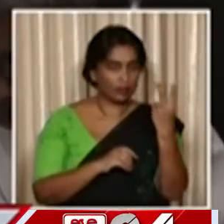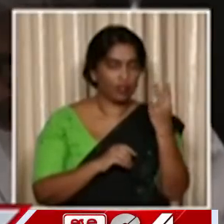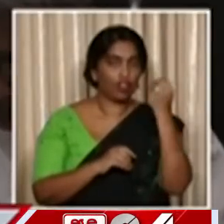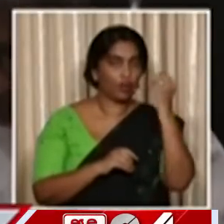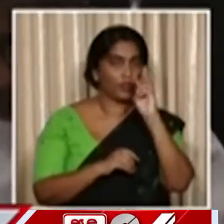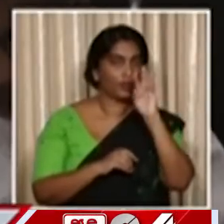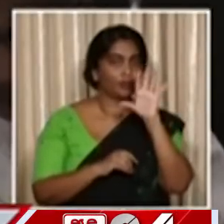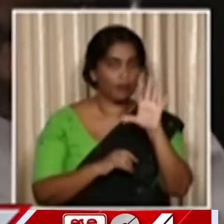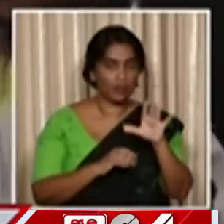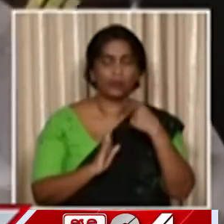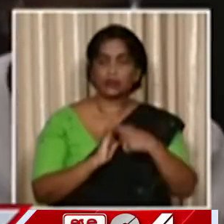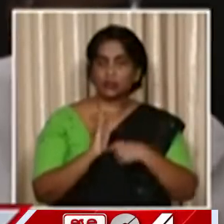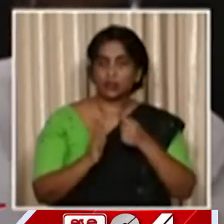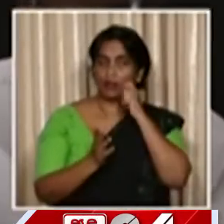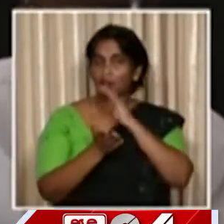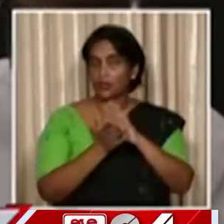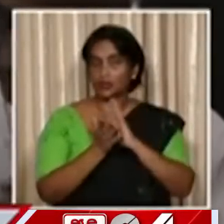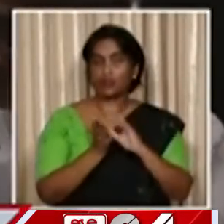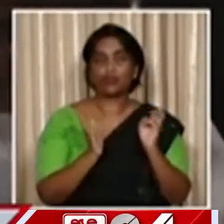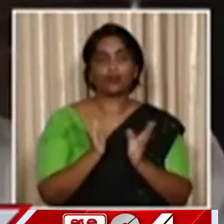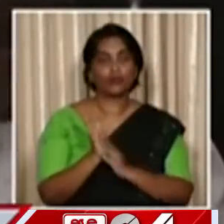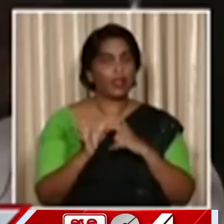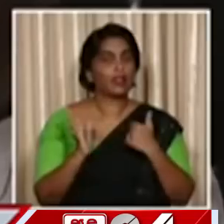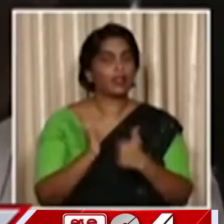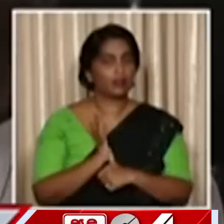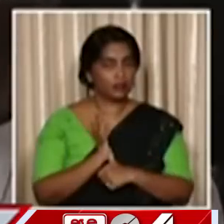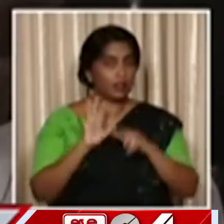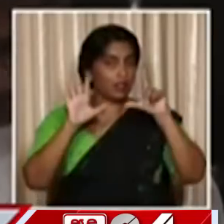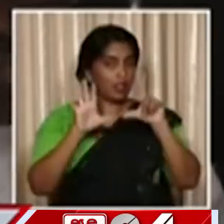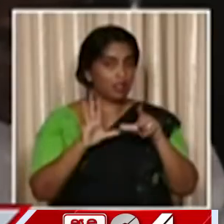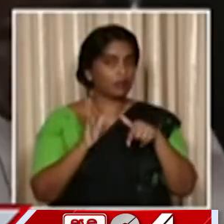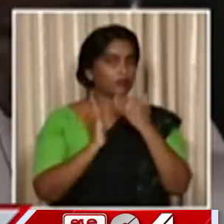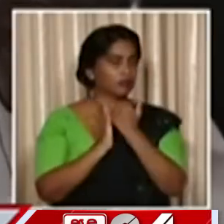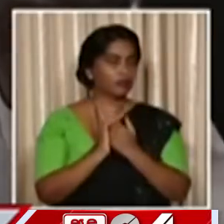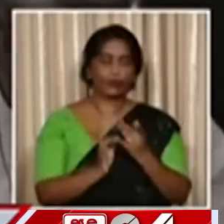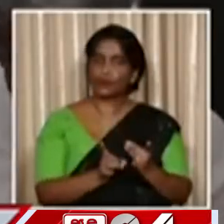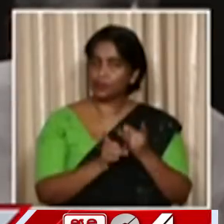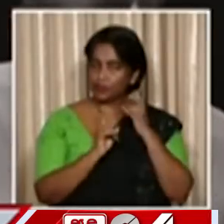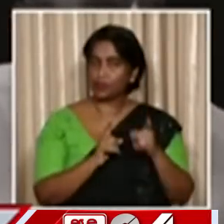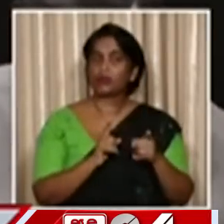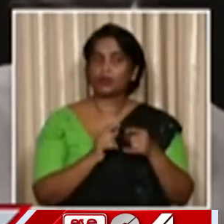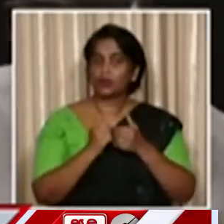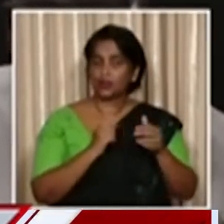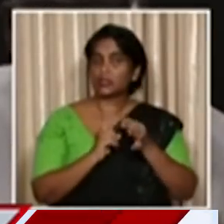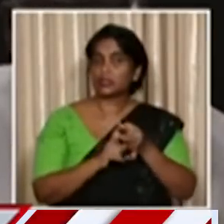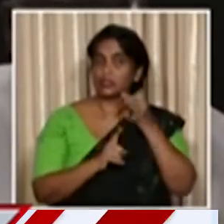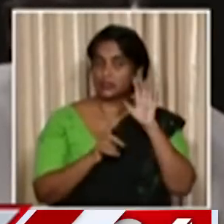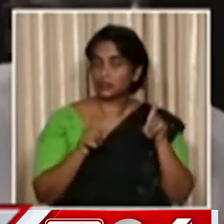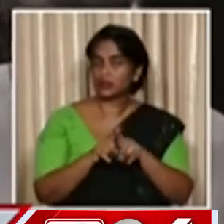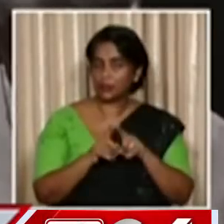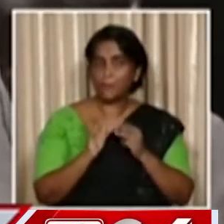අංක 35 දරන ශ්‍රී ලංකා මහජන උපයෝගිතා කොමිෂන් සභාව පනතේ හත්වන වගන්තිය ප්‍රකාරව එහි තත්කාලීන සභාපතිවරයා